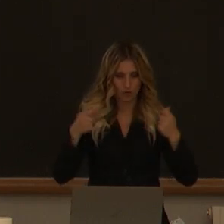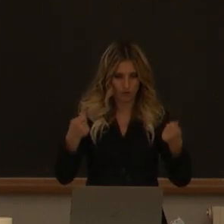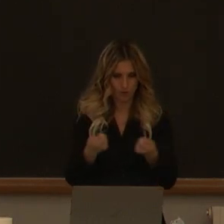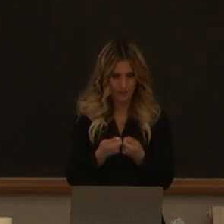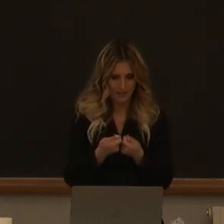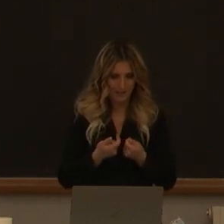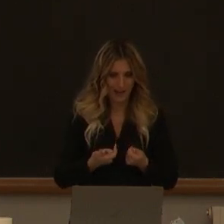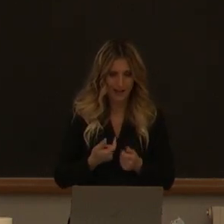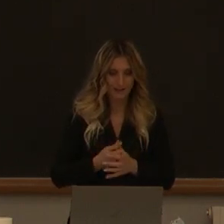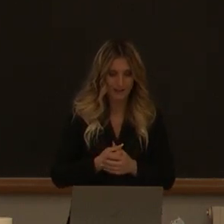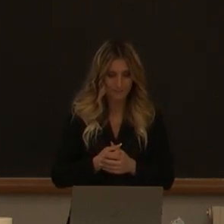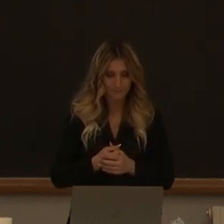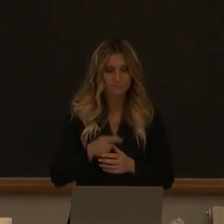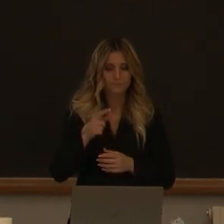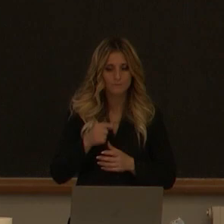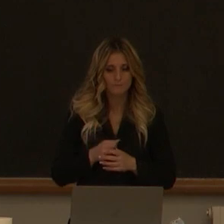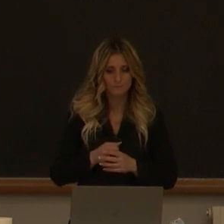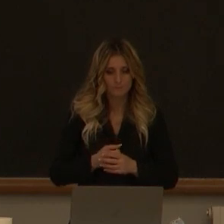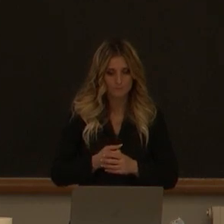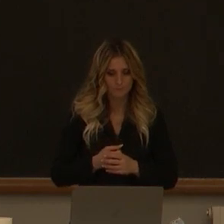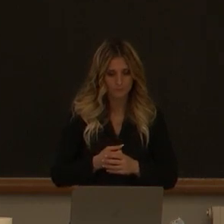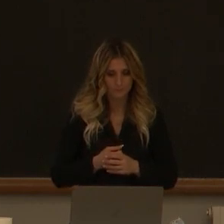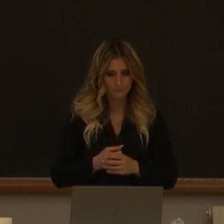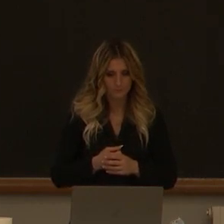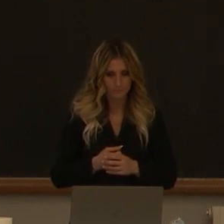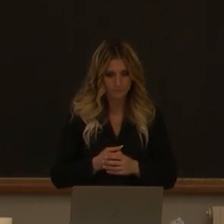quindi al Green Deal europeo.